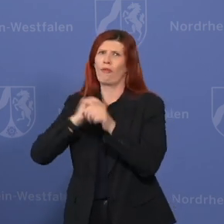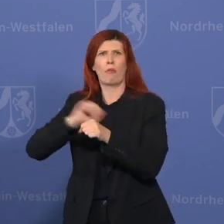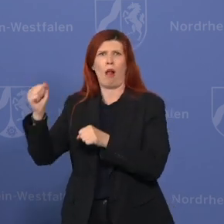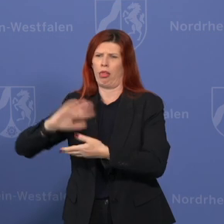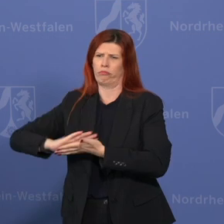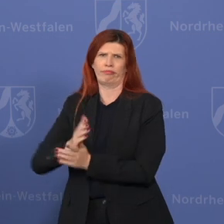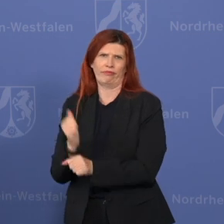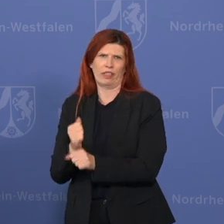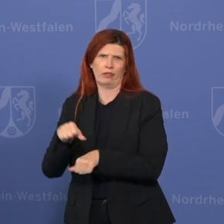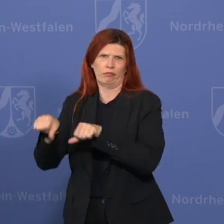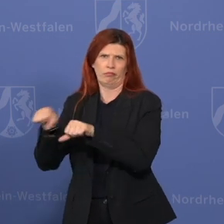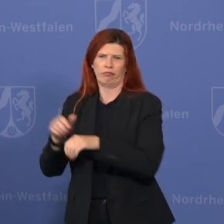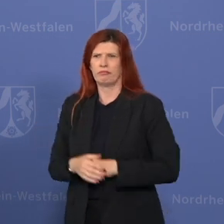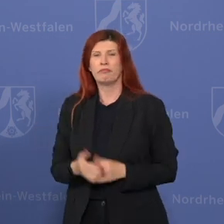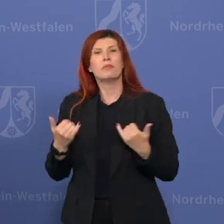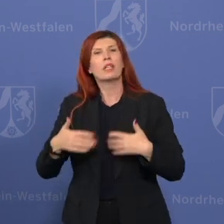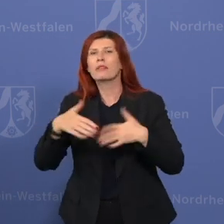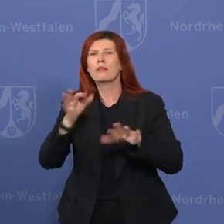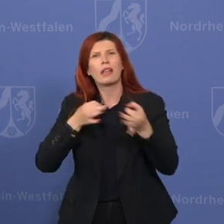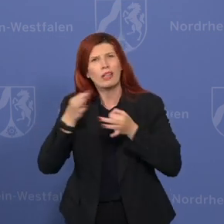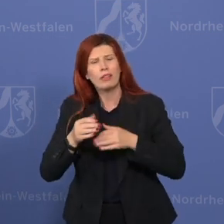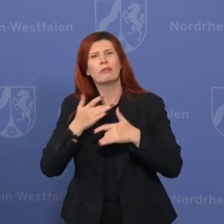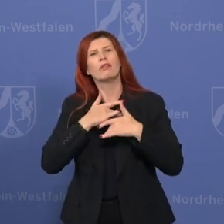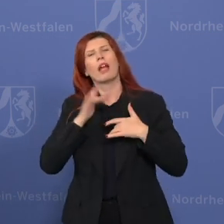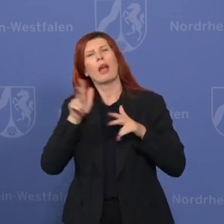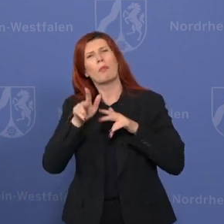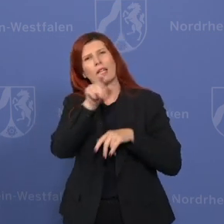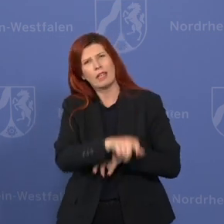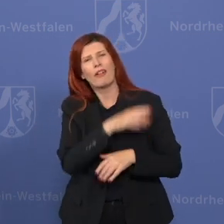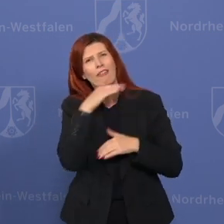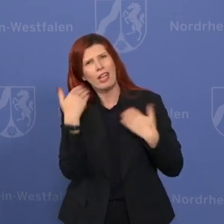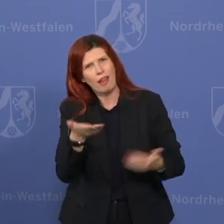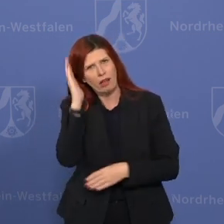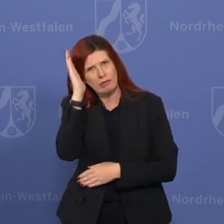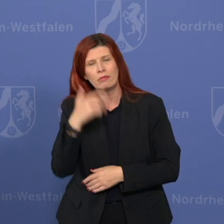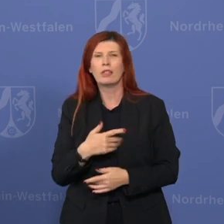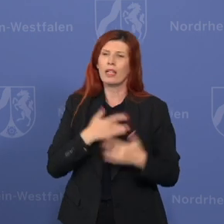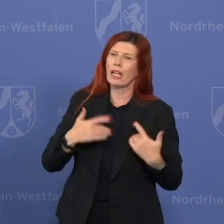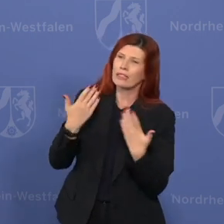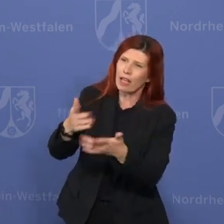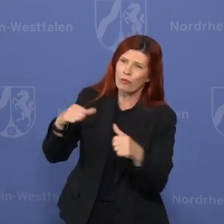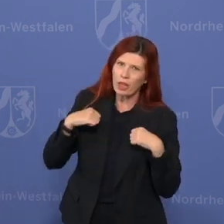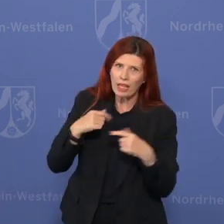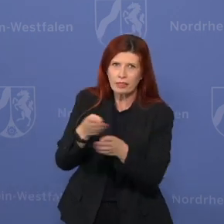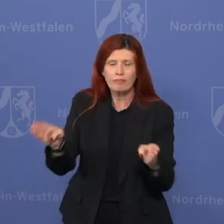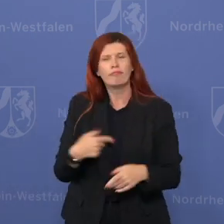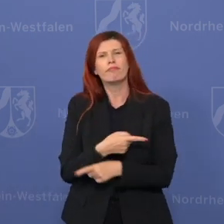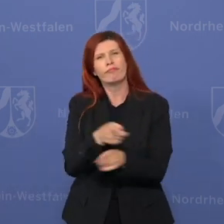ich jetzt keine weiteren Fragen mehr. Herr Minister, herzlichen Dank für die Ausführungen. Ihnen herzlichen Dank für das Interesse. Haben Sie eine schöne Woche.